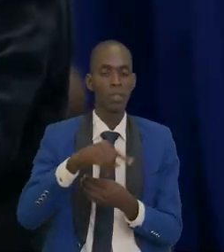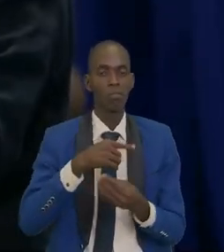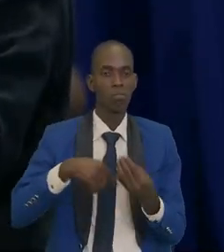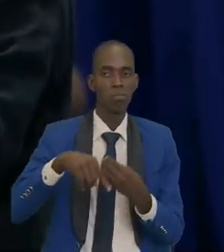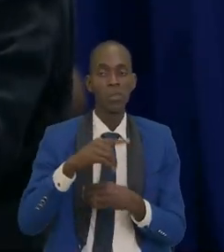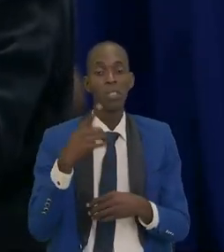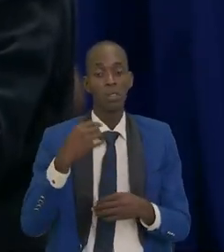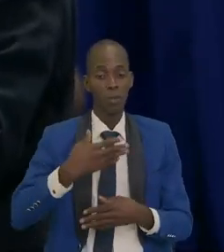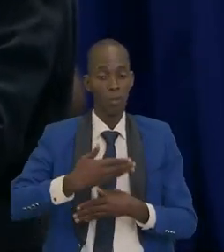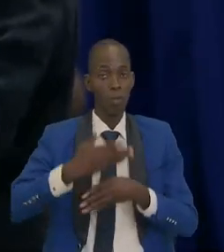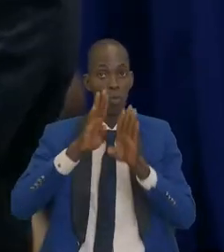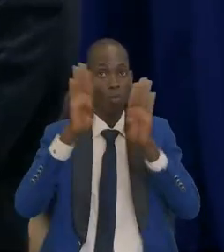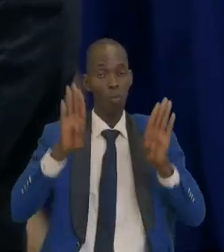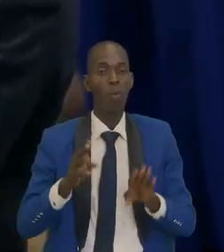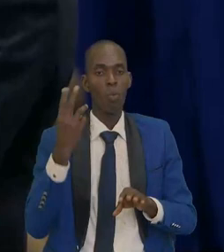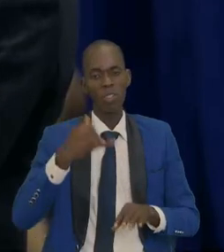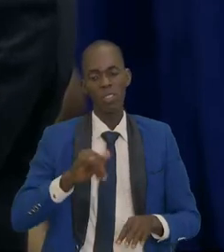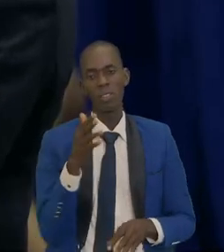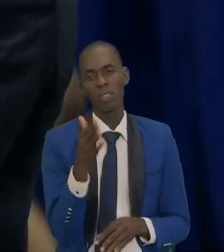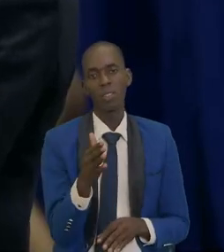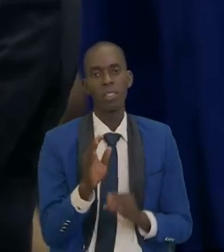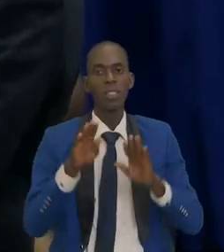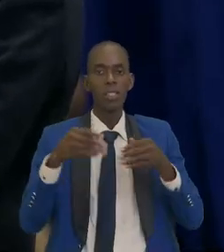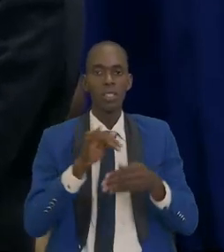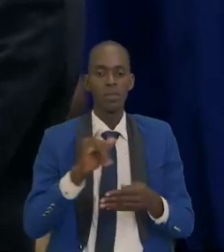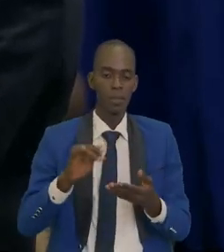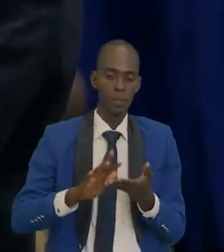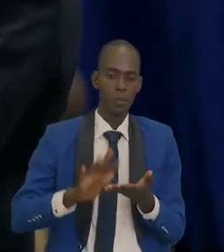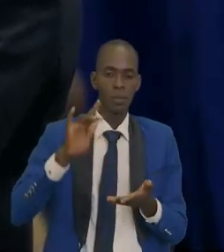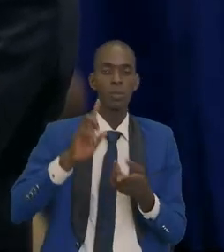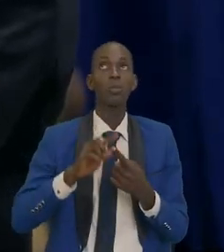murailles étaient toujours debout. Donnant gloire à Dieu,